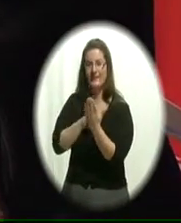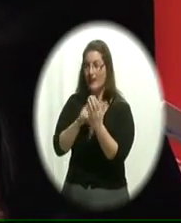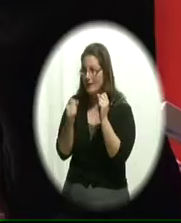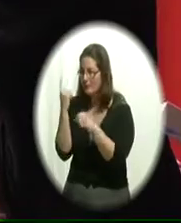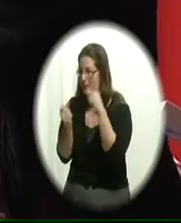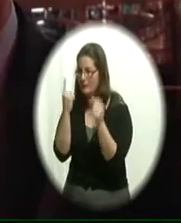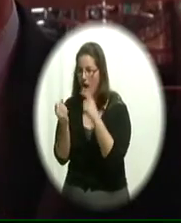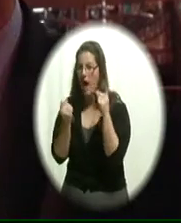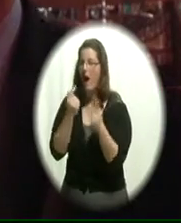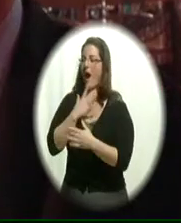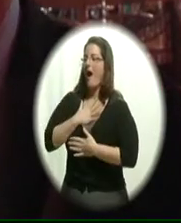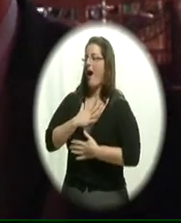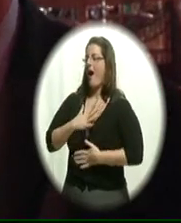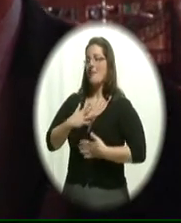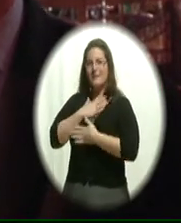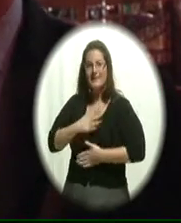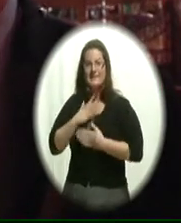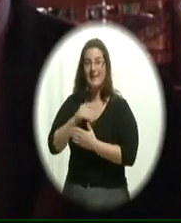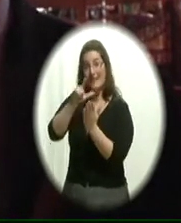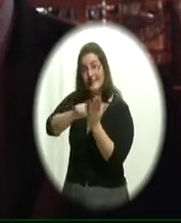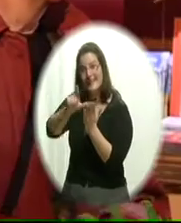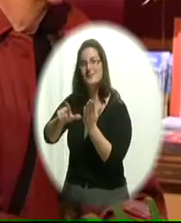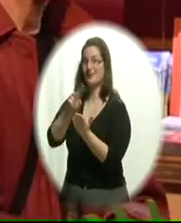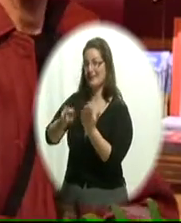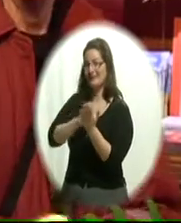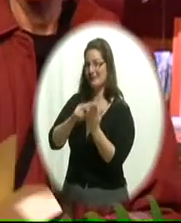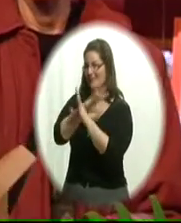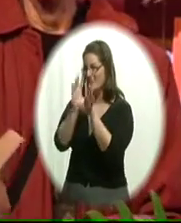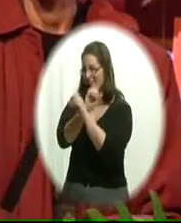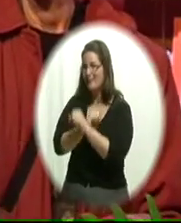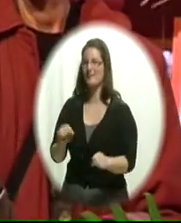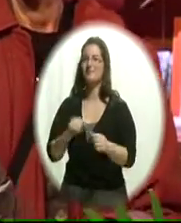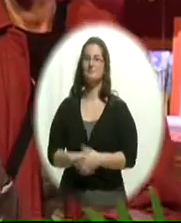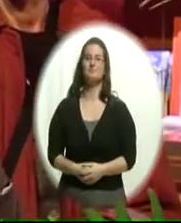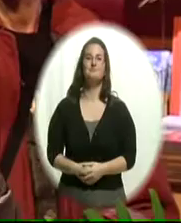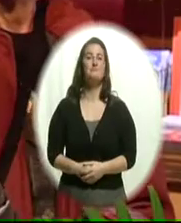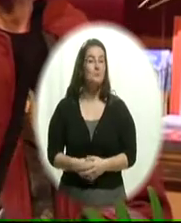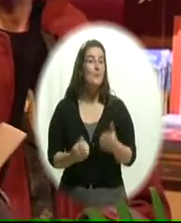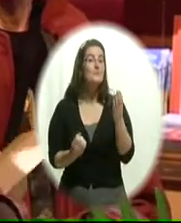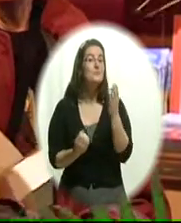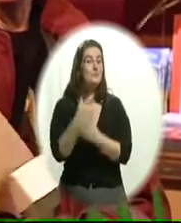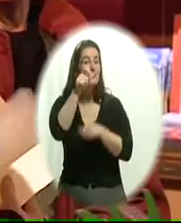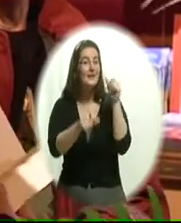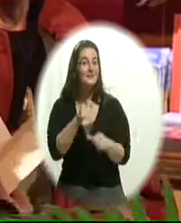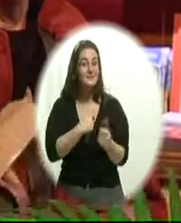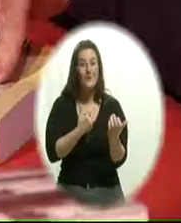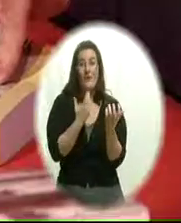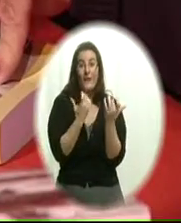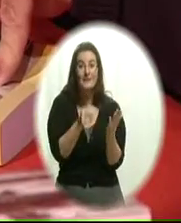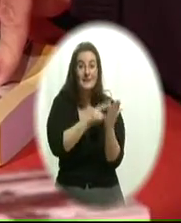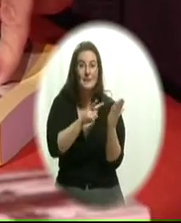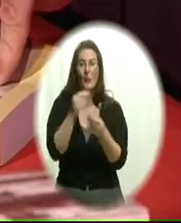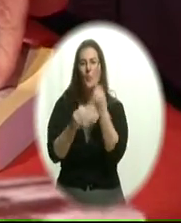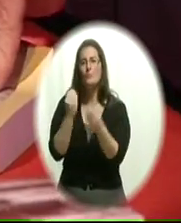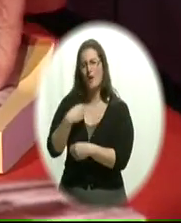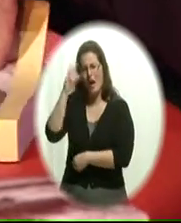rendre compte qu'en réalité, la littérature et la lecture sont deux choses formidables. Littéraire néophyte ou confirmé, dépêchez-vous de